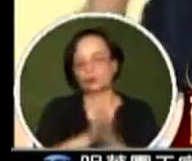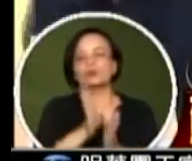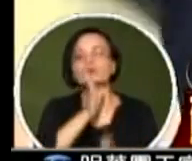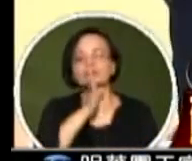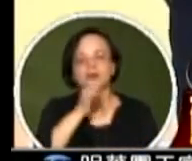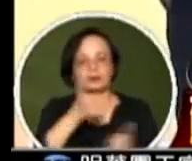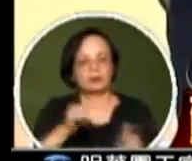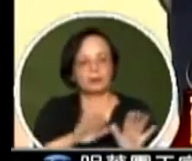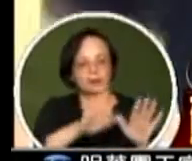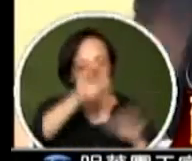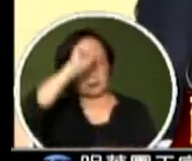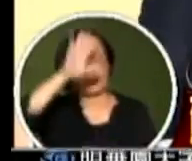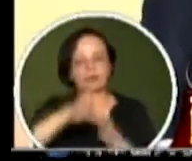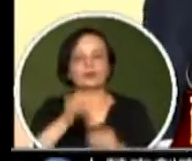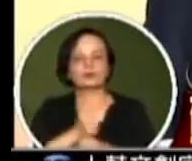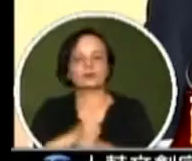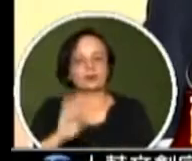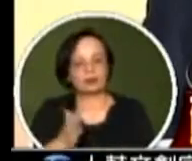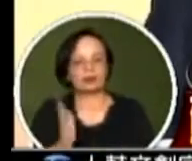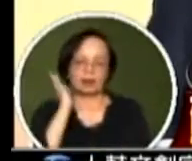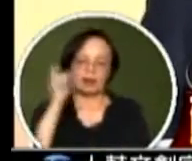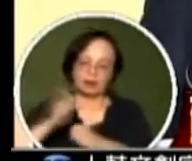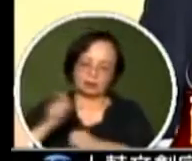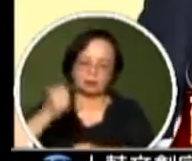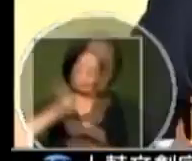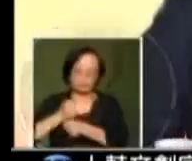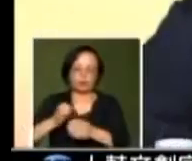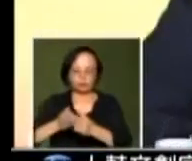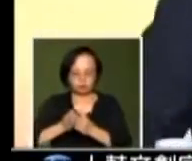做，文的爱做。街头不放弃。